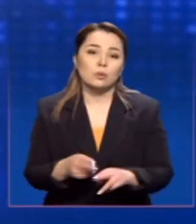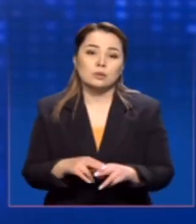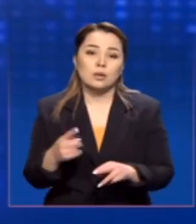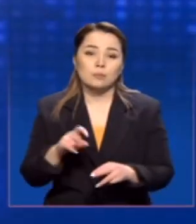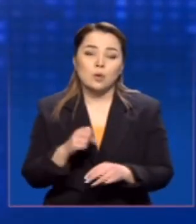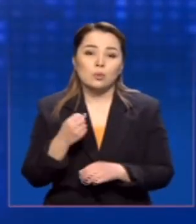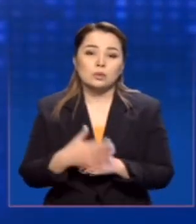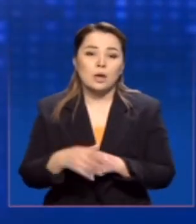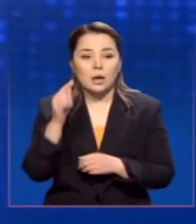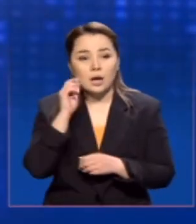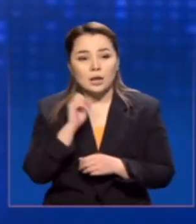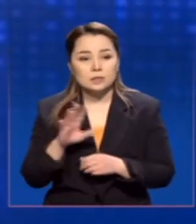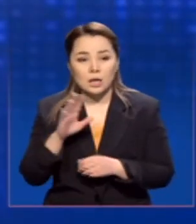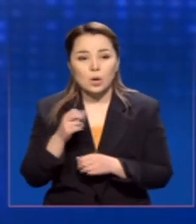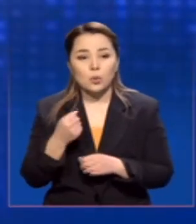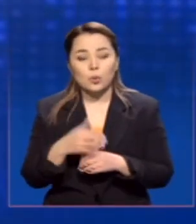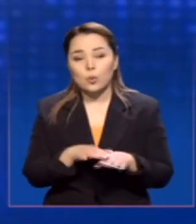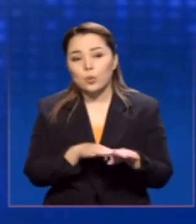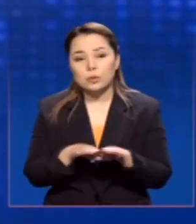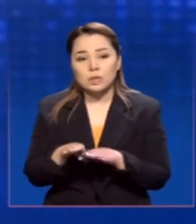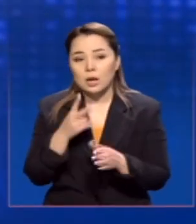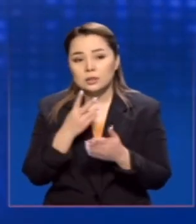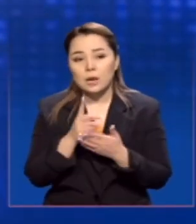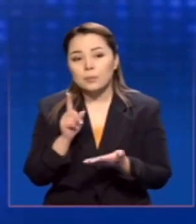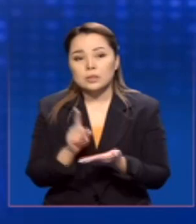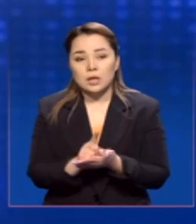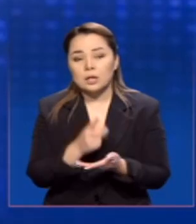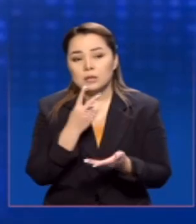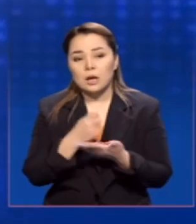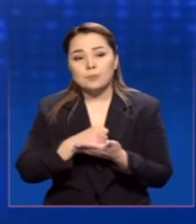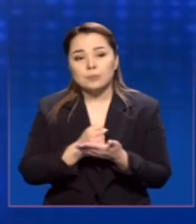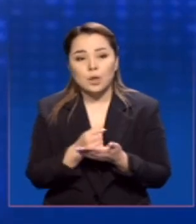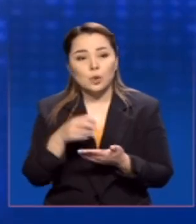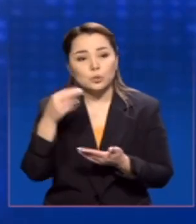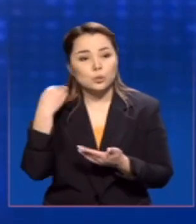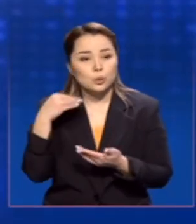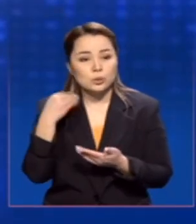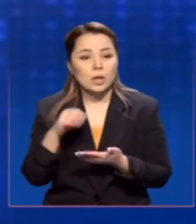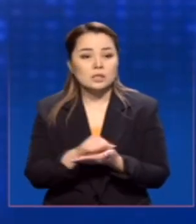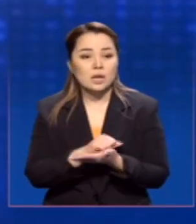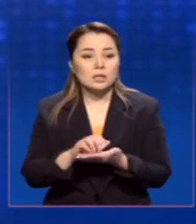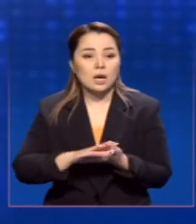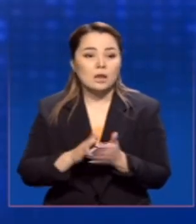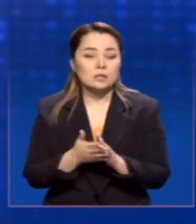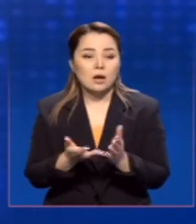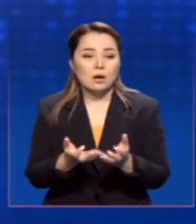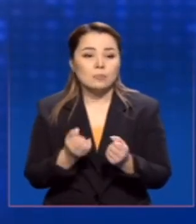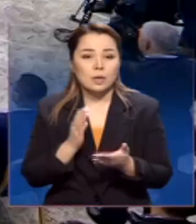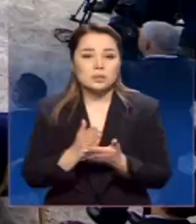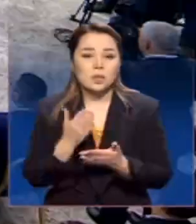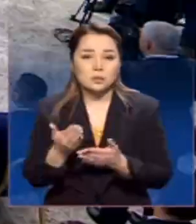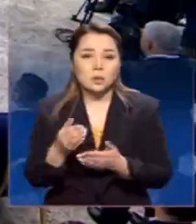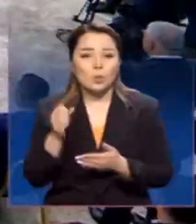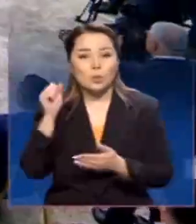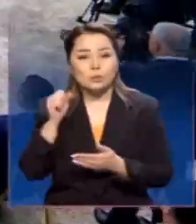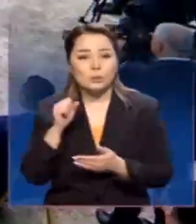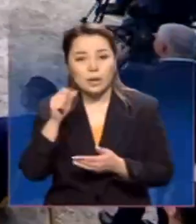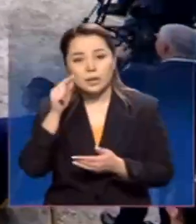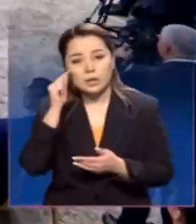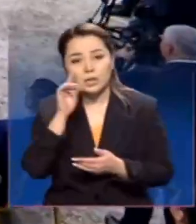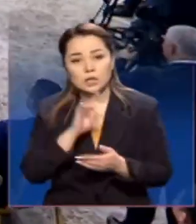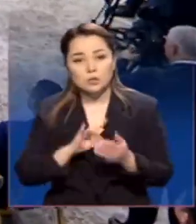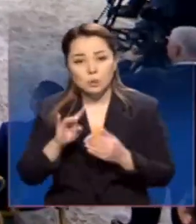Осы аптада Орталық Азия елдерінің ортақ мүддесі мен міндеттері бекітілген Түркістан декларациясы қабылданды. Өзбекстан,